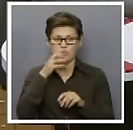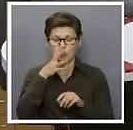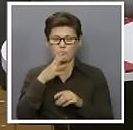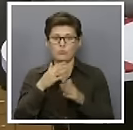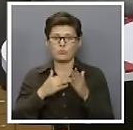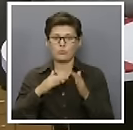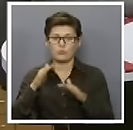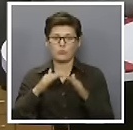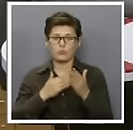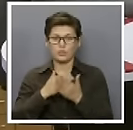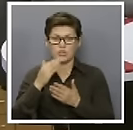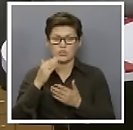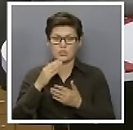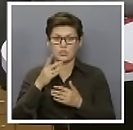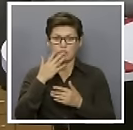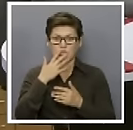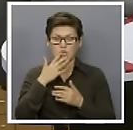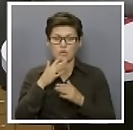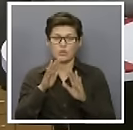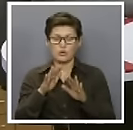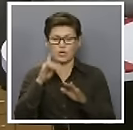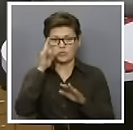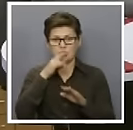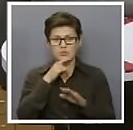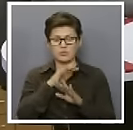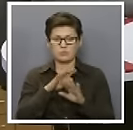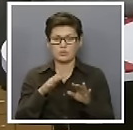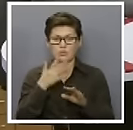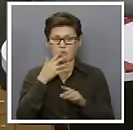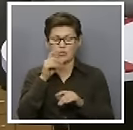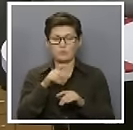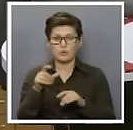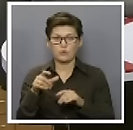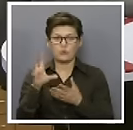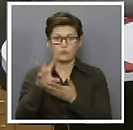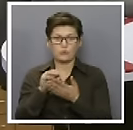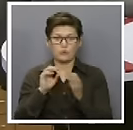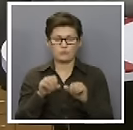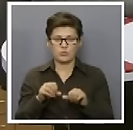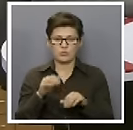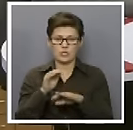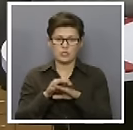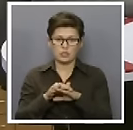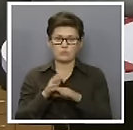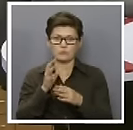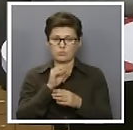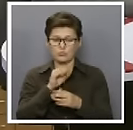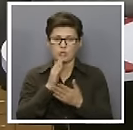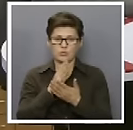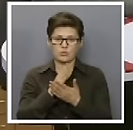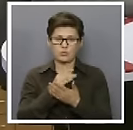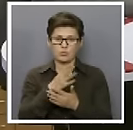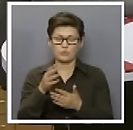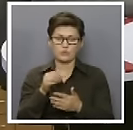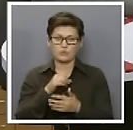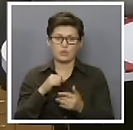деңгейге көтерілді және шетек қана өзіміздің Қазақстан емес, шетел азаматтарына да үлгі бола алатындай дәрежеге жетті. Оның